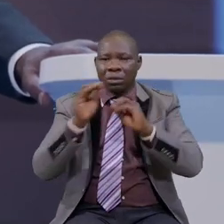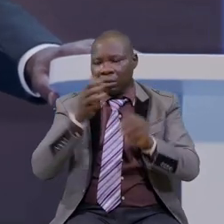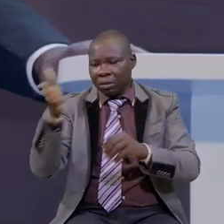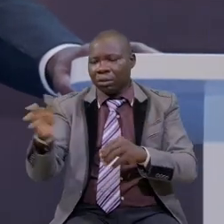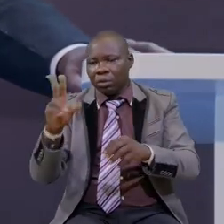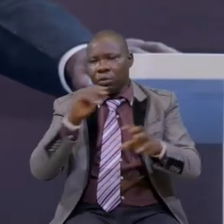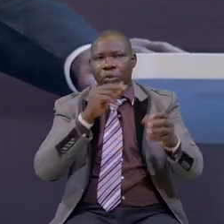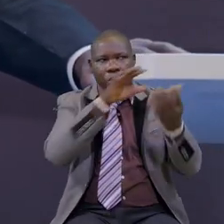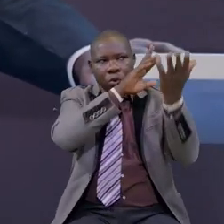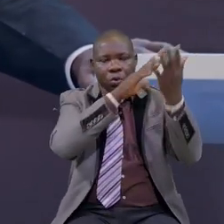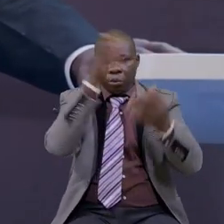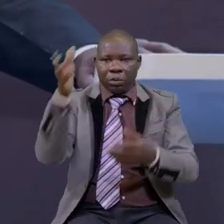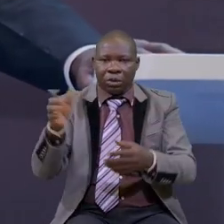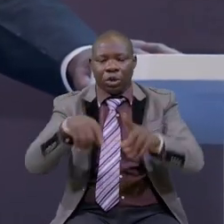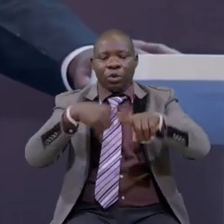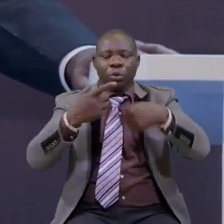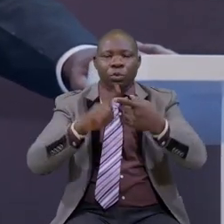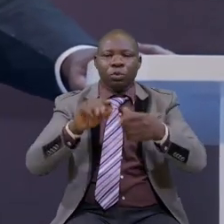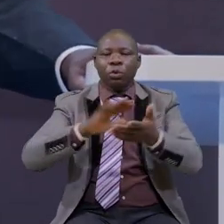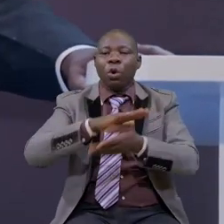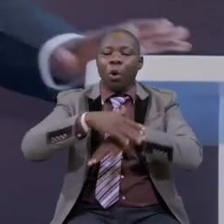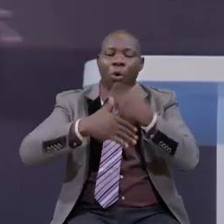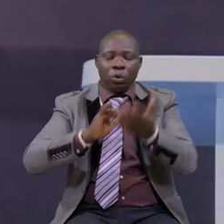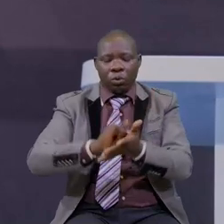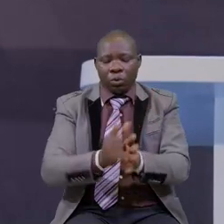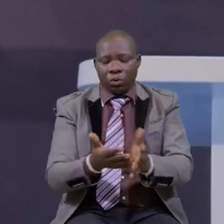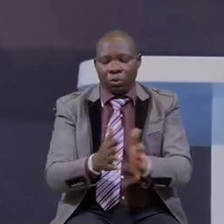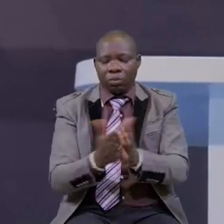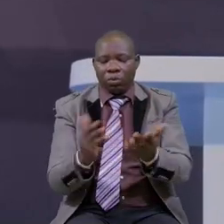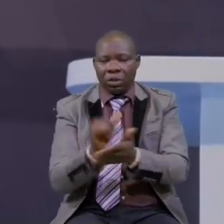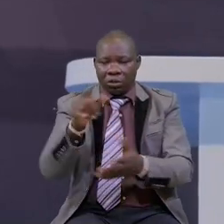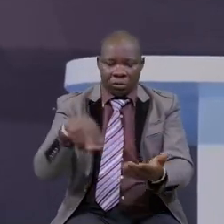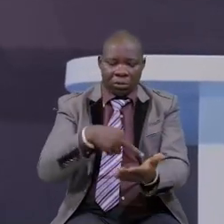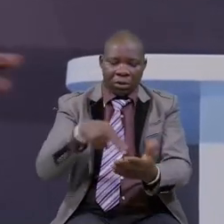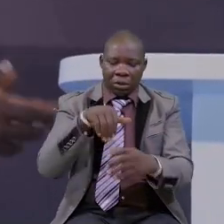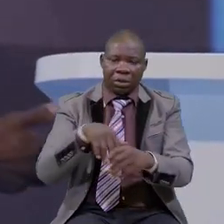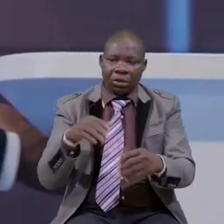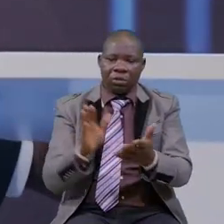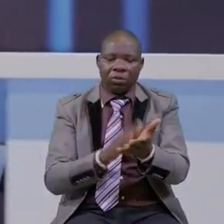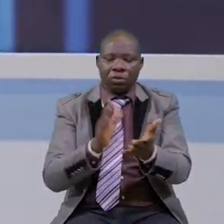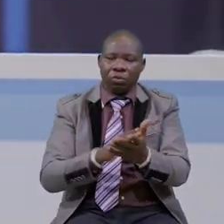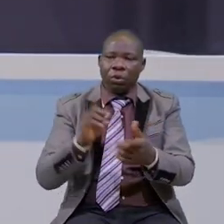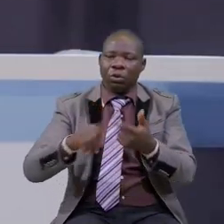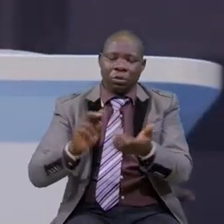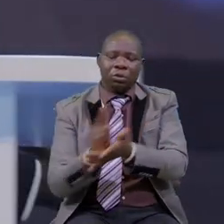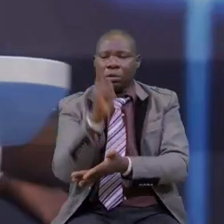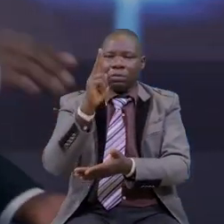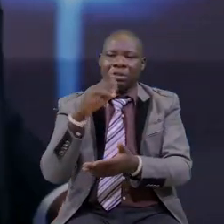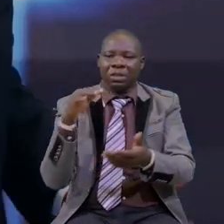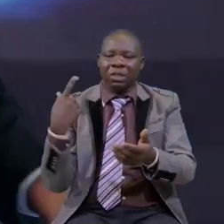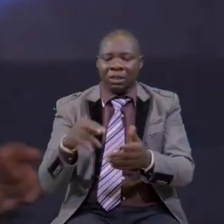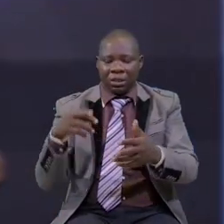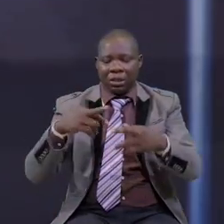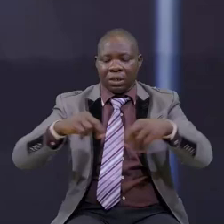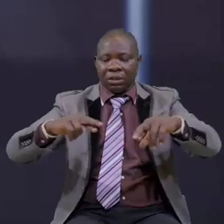pas d'espérance là-bas. Allez dans ces livres qu'on vous a donnés à l'école, les livres programmes, même